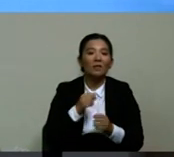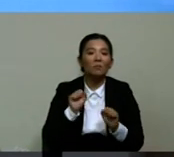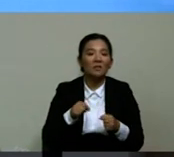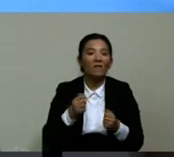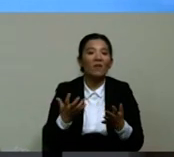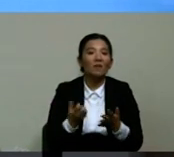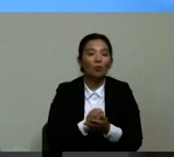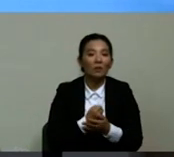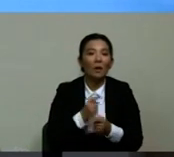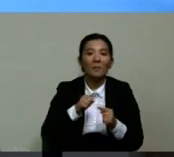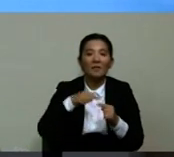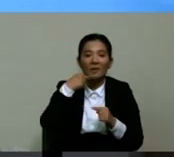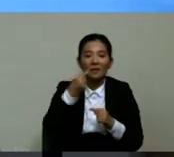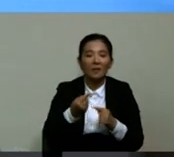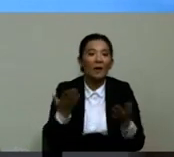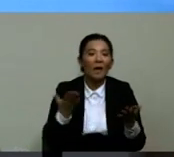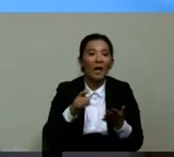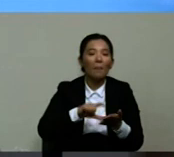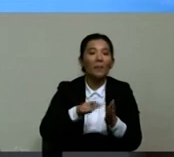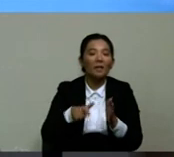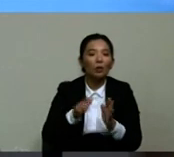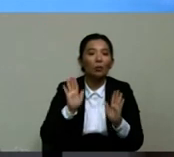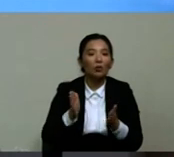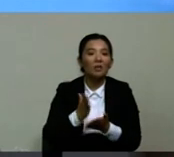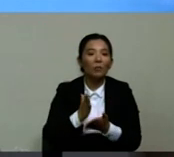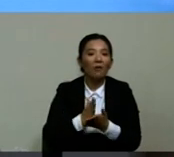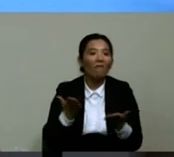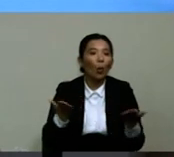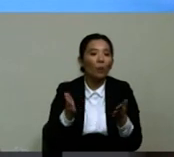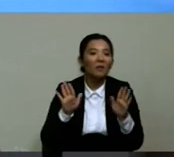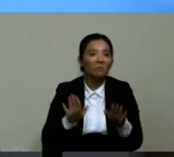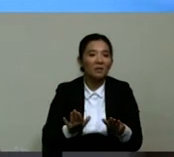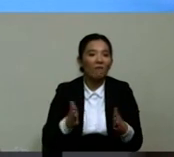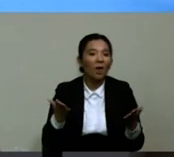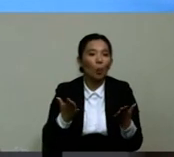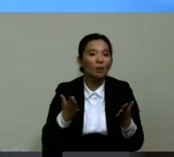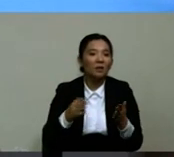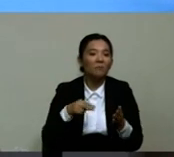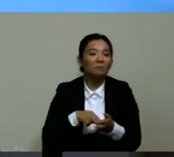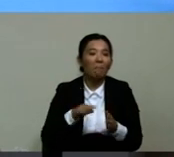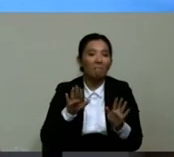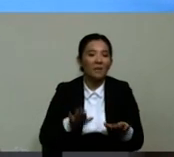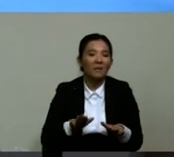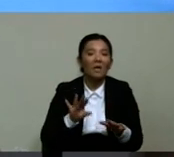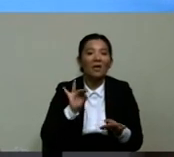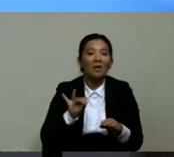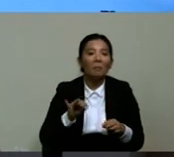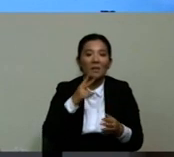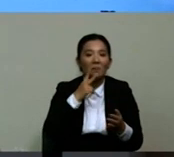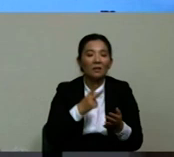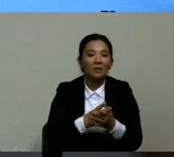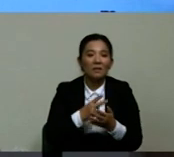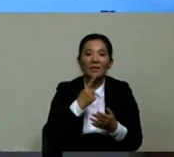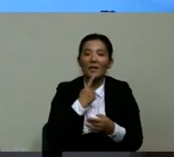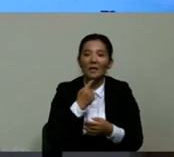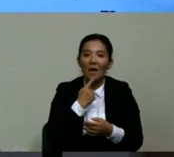возможность предсказать, какая плитка будет расположена в каком-то месте, в какой-то позиции. И посмотрите на